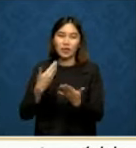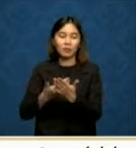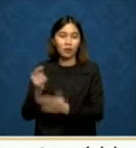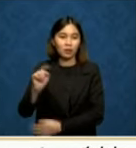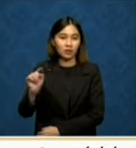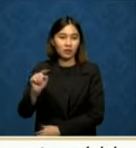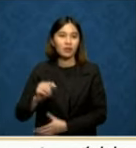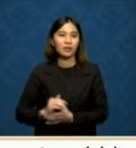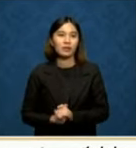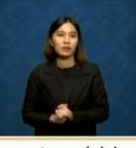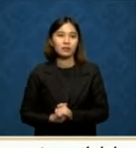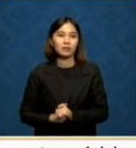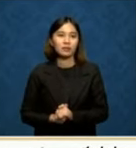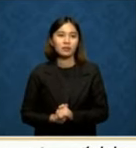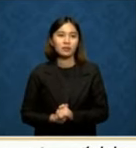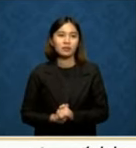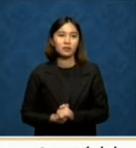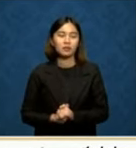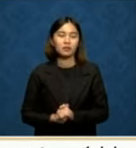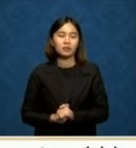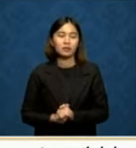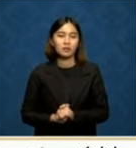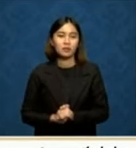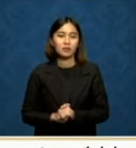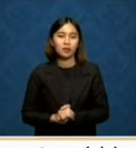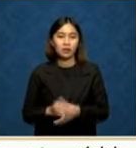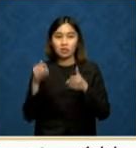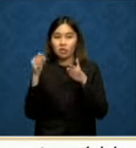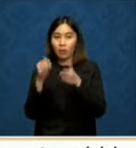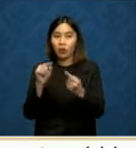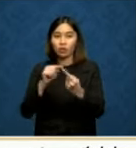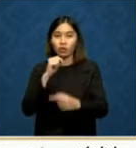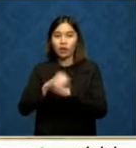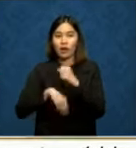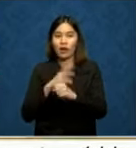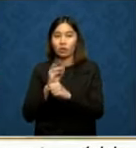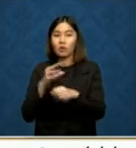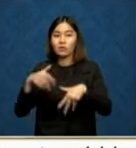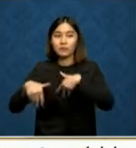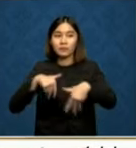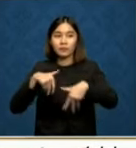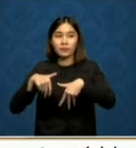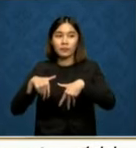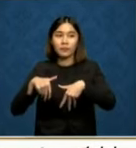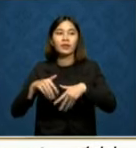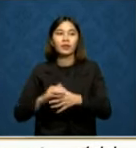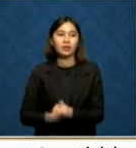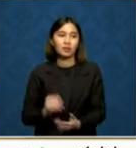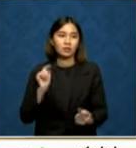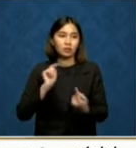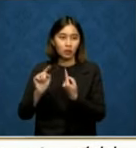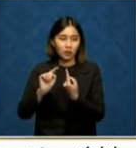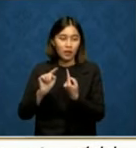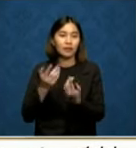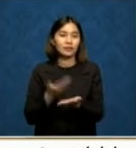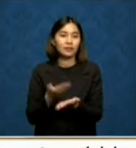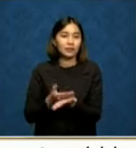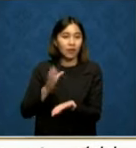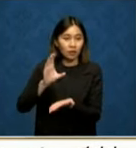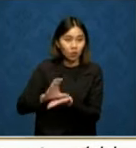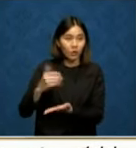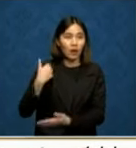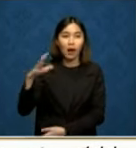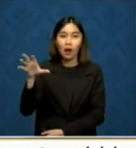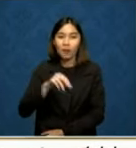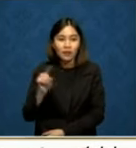ไปทำในเฉพาะบำนานประชาชนเท่านั้นเงิคิดวาจรๆ ตัวงบประมาณว